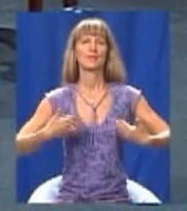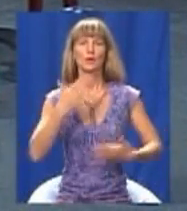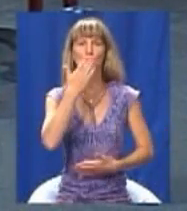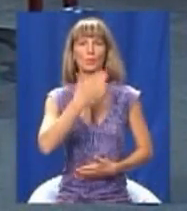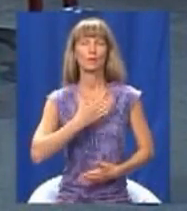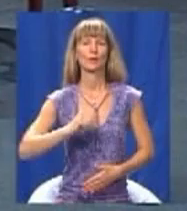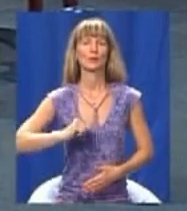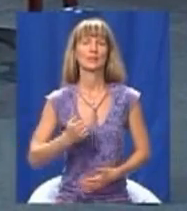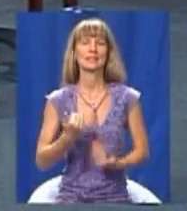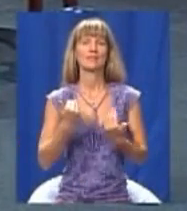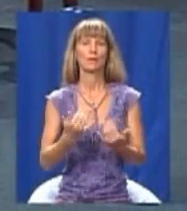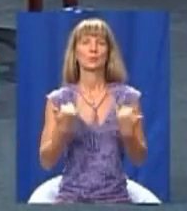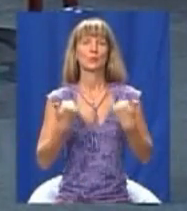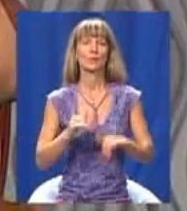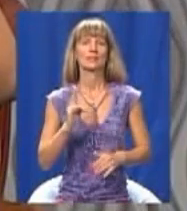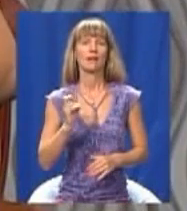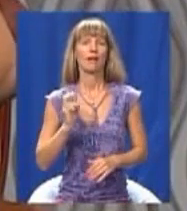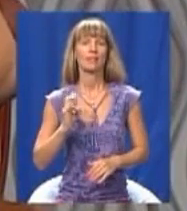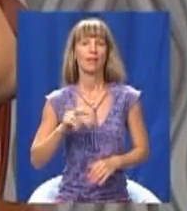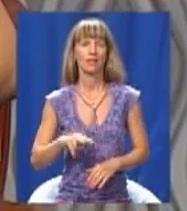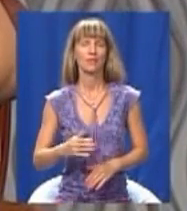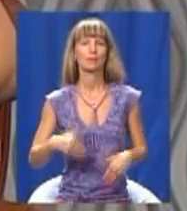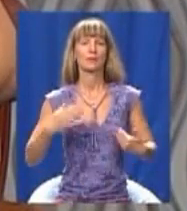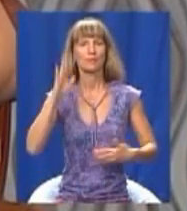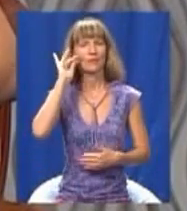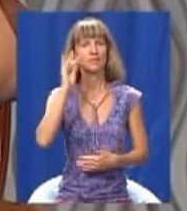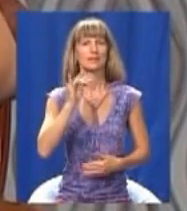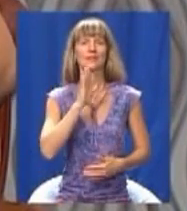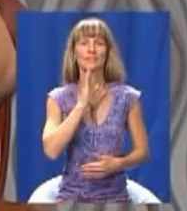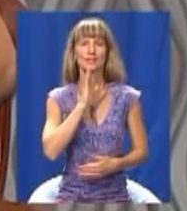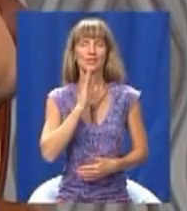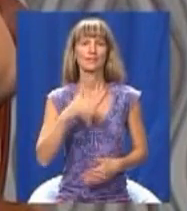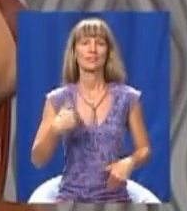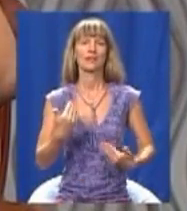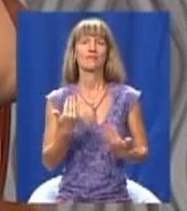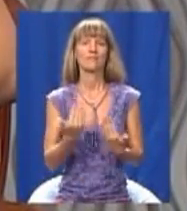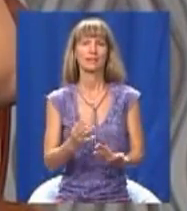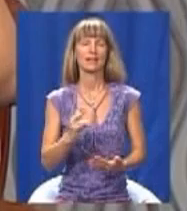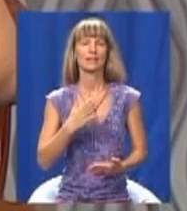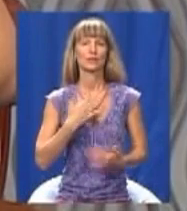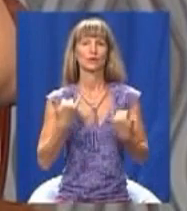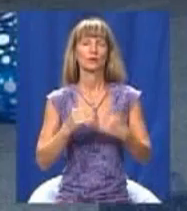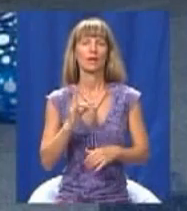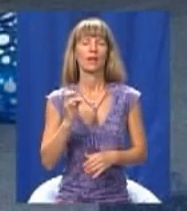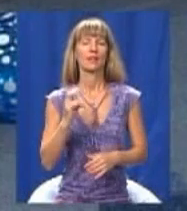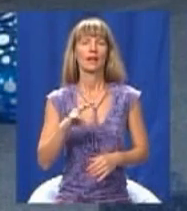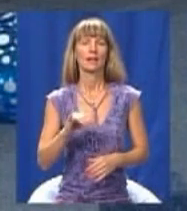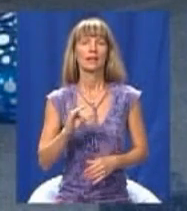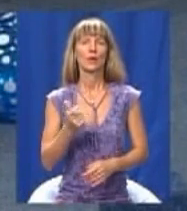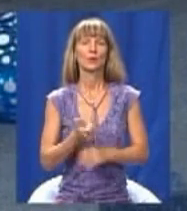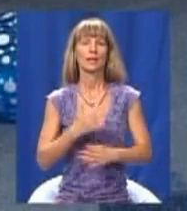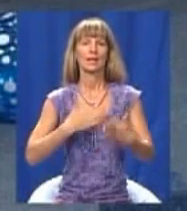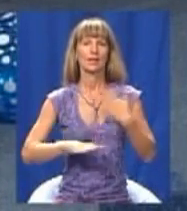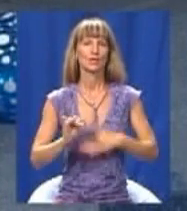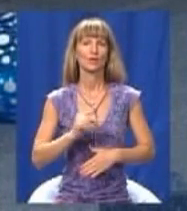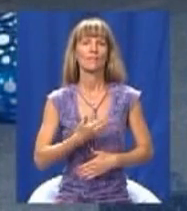любимые друзья, с вами чудесный канал. Привіт, хлопчики і дівчатка, ми вітаємо вас на нашому чудесному каналі і дуже раді, що